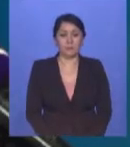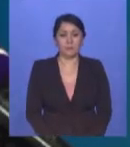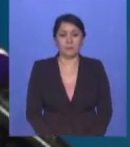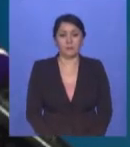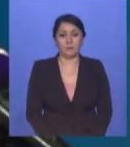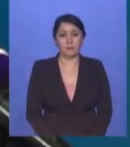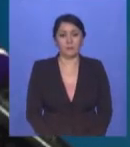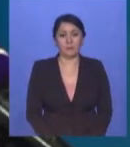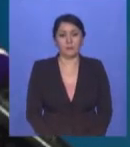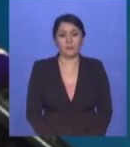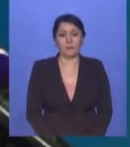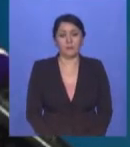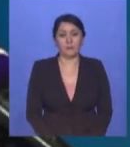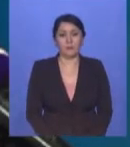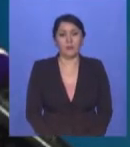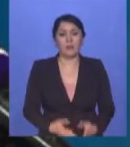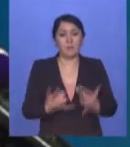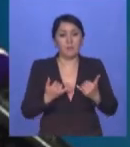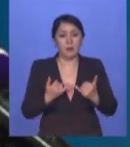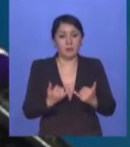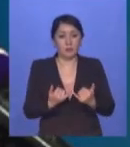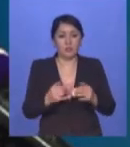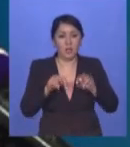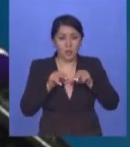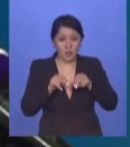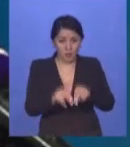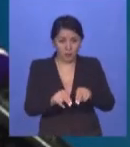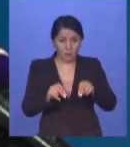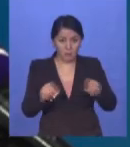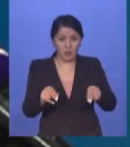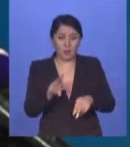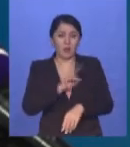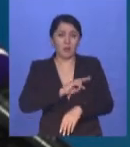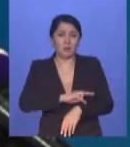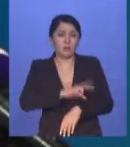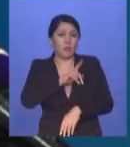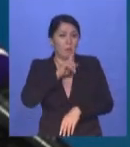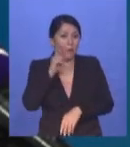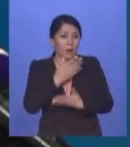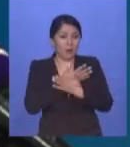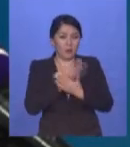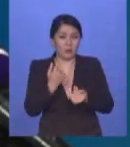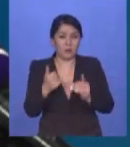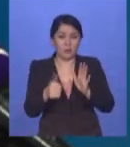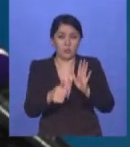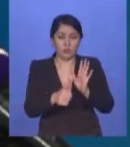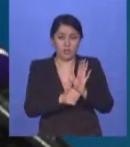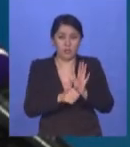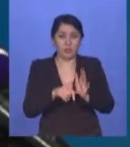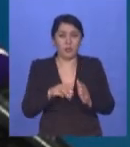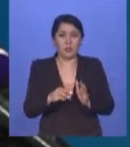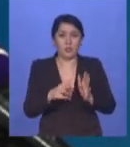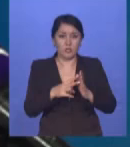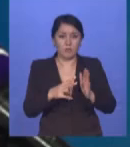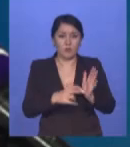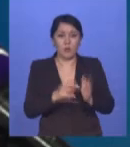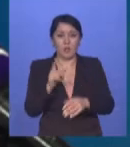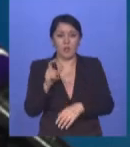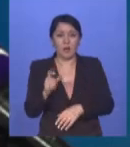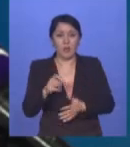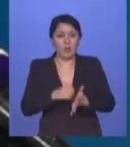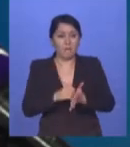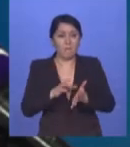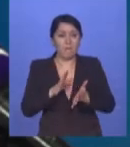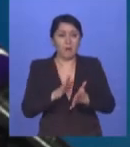занятости и трудоустройства молодежи. Қазіргі уақытта Петропавлда жұмыссыз жүрген жастардың саны 6700 адам. Жұмыспен қамту орталығында есепте